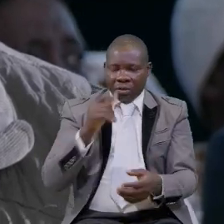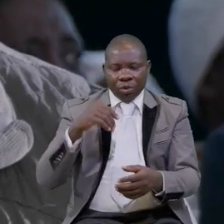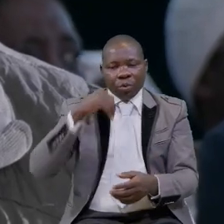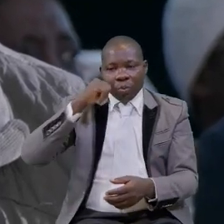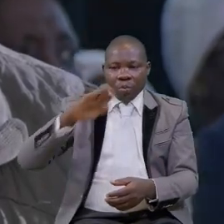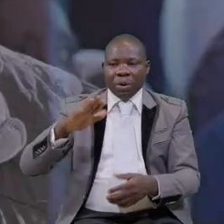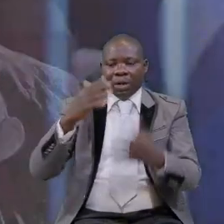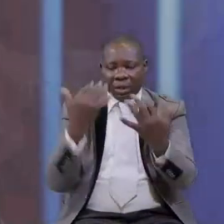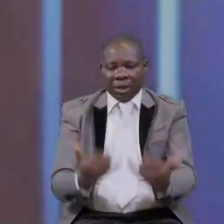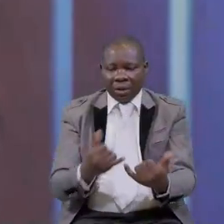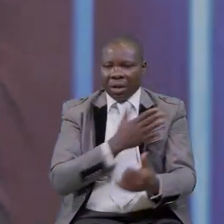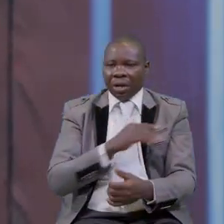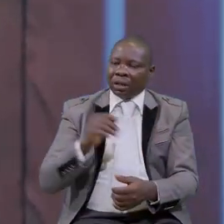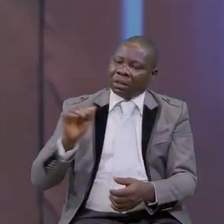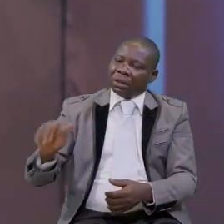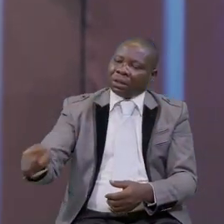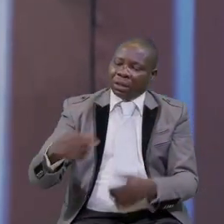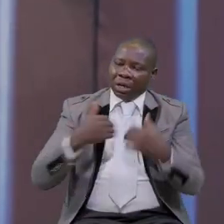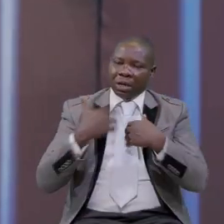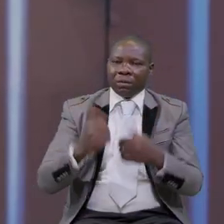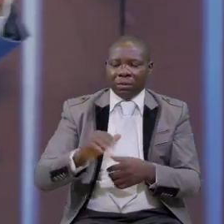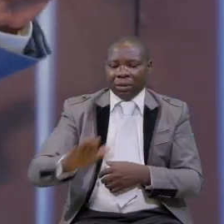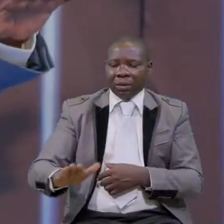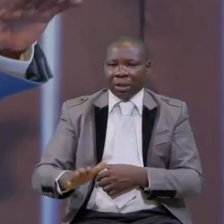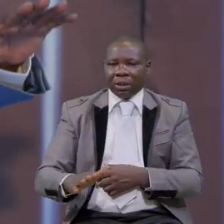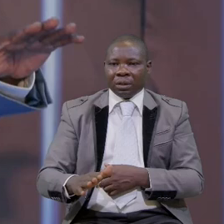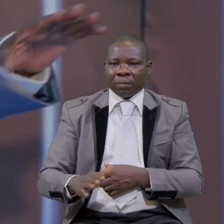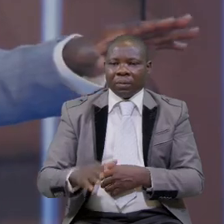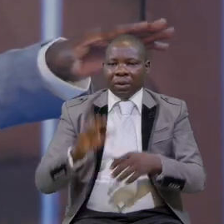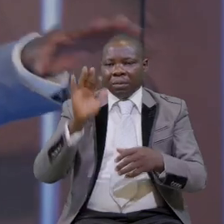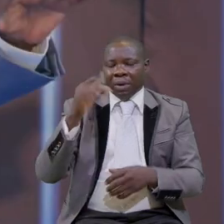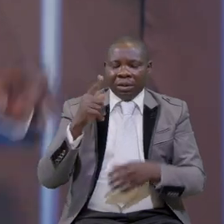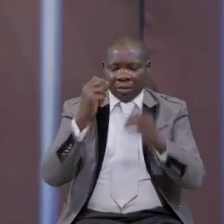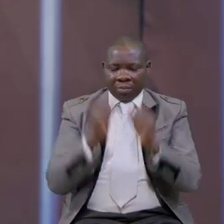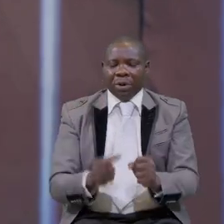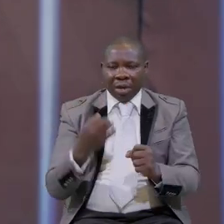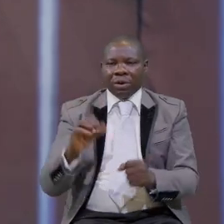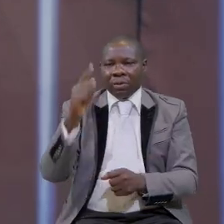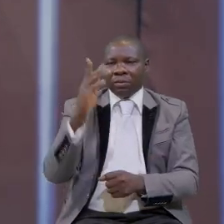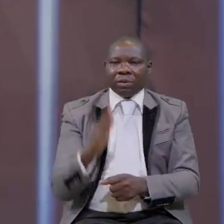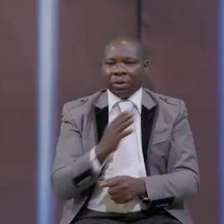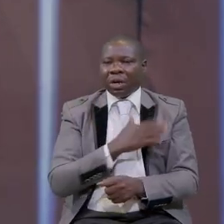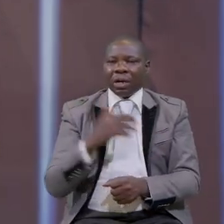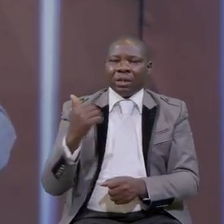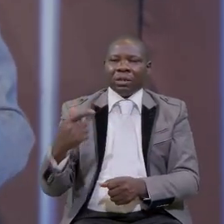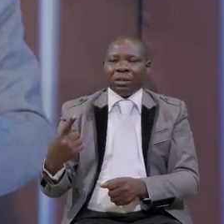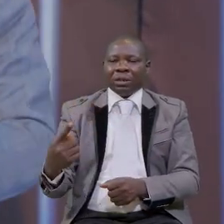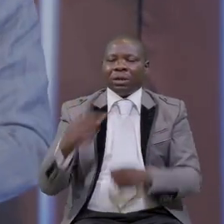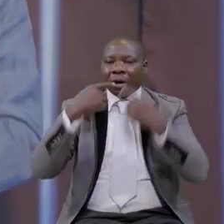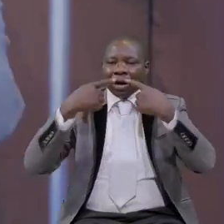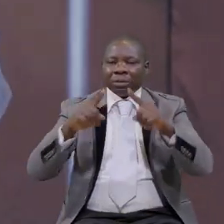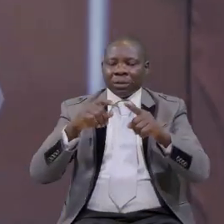maintenant. Elle avait un enfant. Par la puissance de Dieu. Et par la